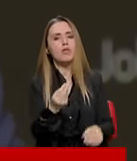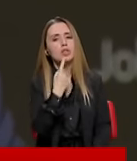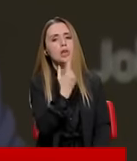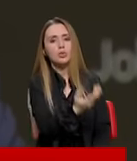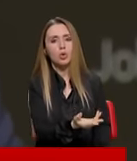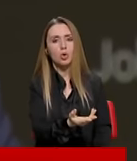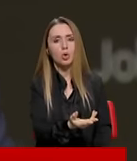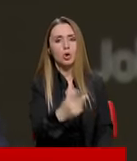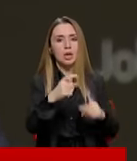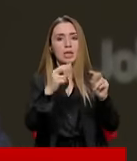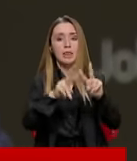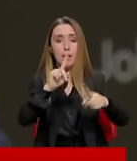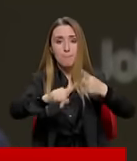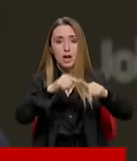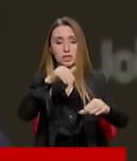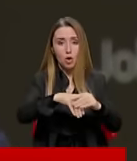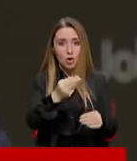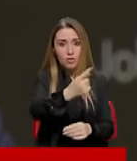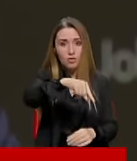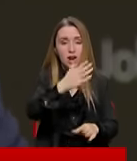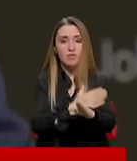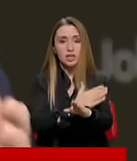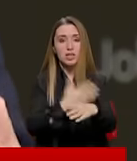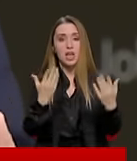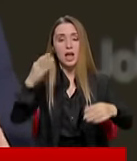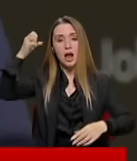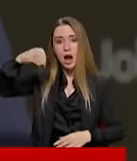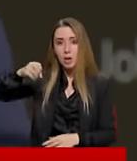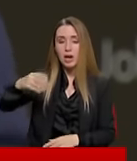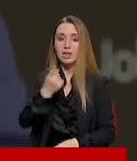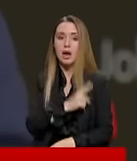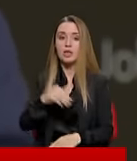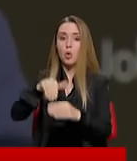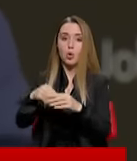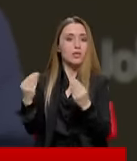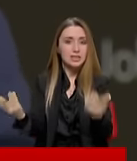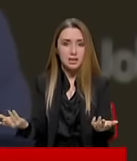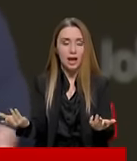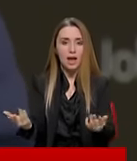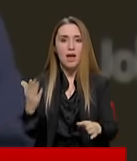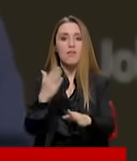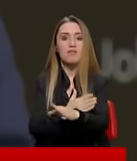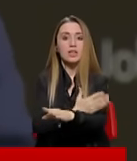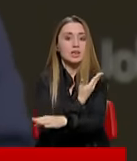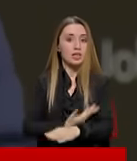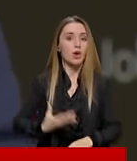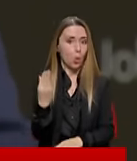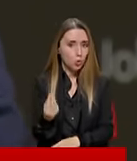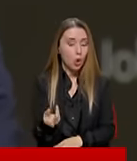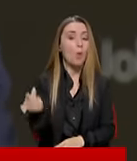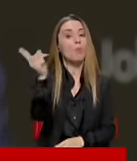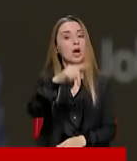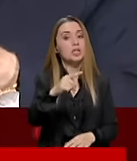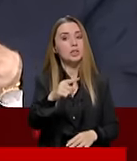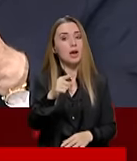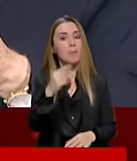diyor den partisine oy veren seçmen Eğer AK Partili bir adaya oy verirse Vatansever oluyor başka bir